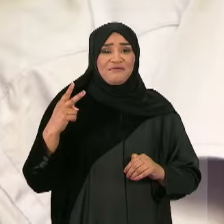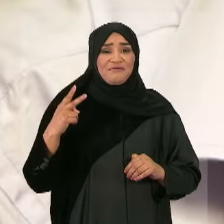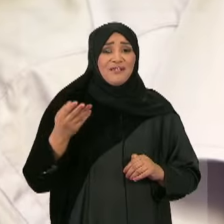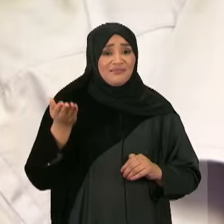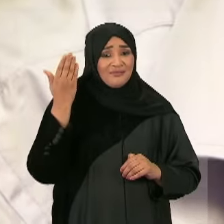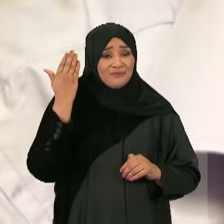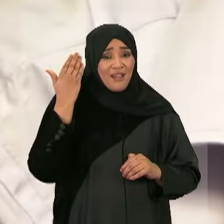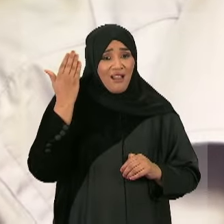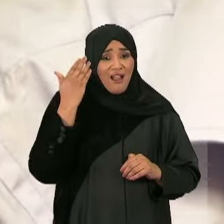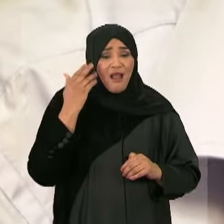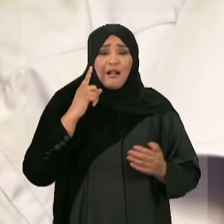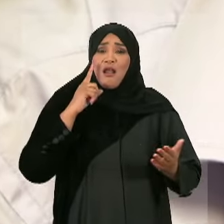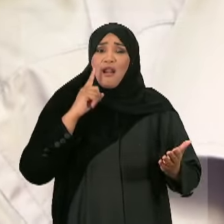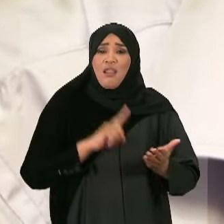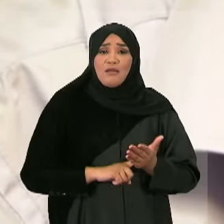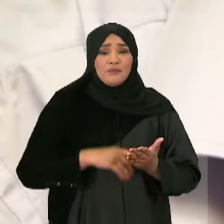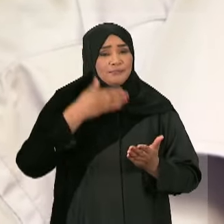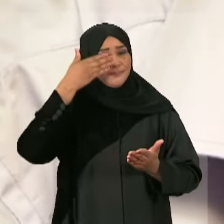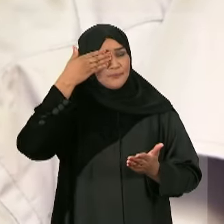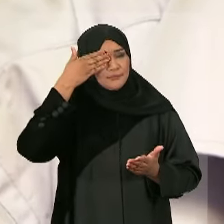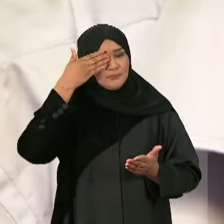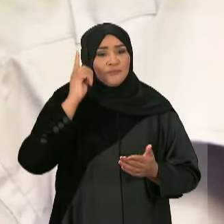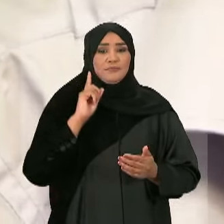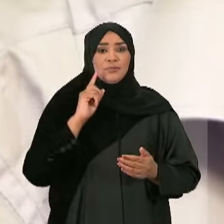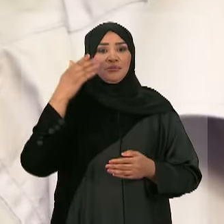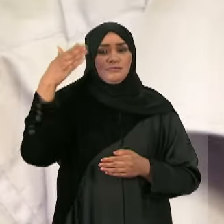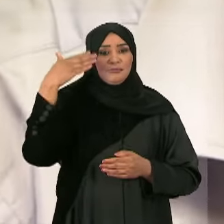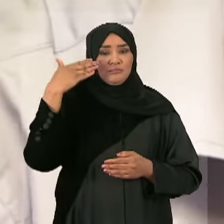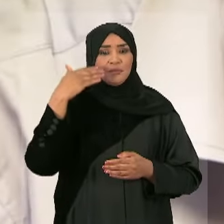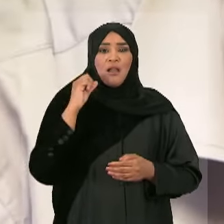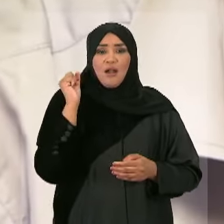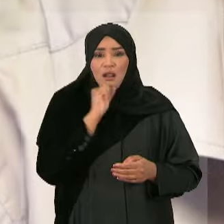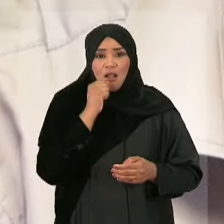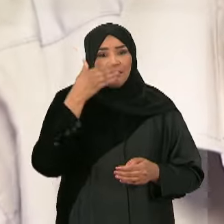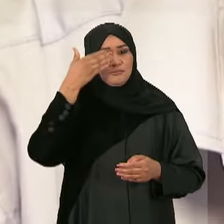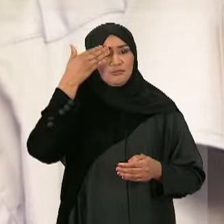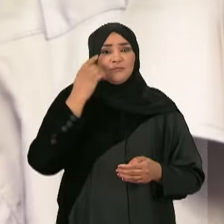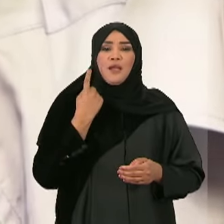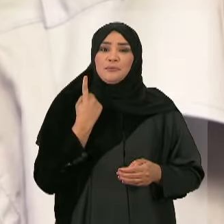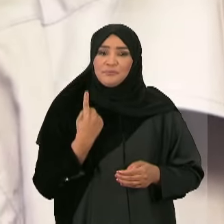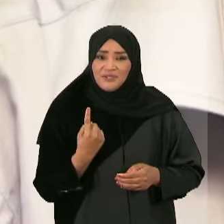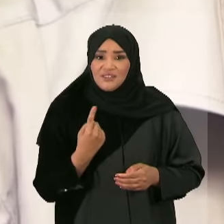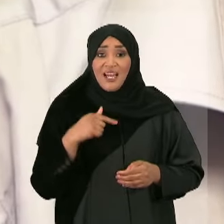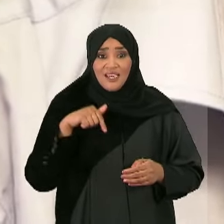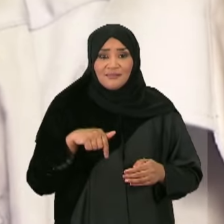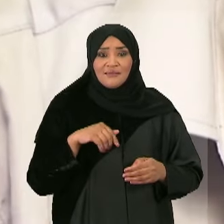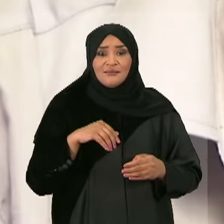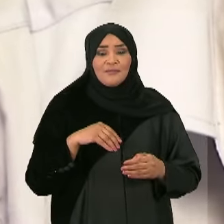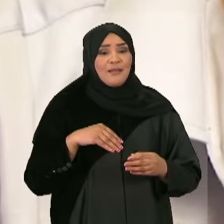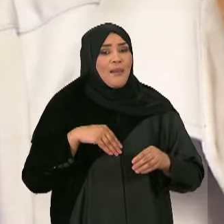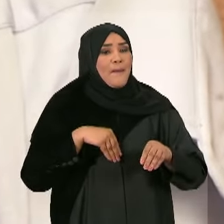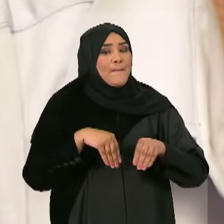علم إسرائيل ويغنوا لإسرائيل، تبدلت الحالة صارت